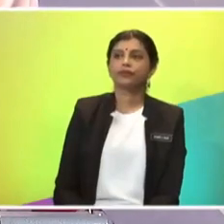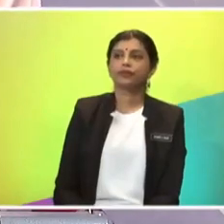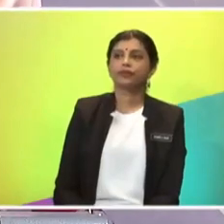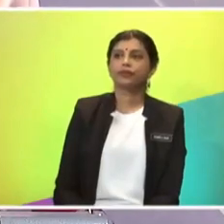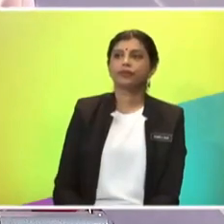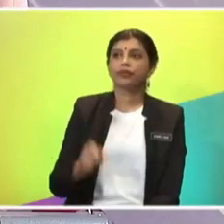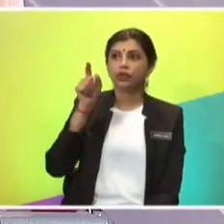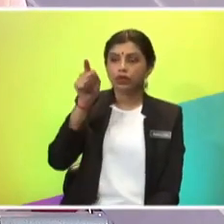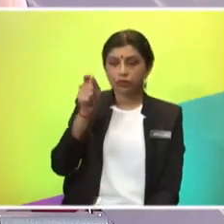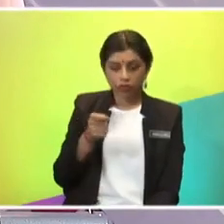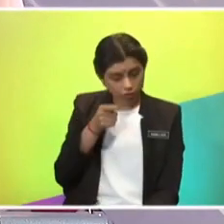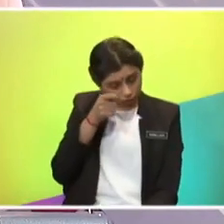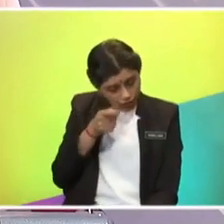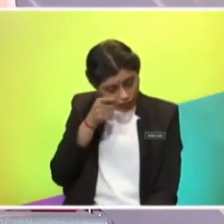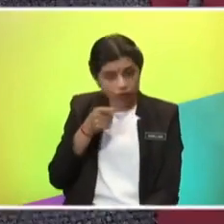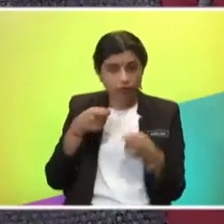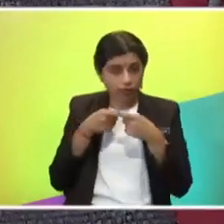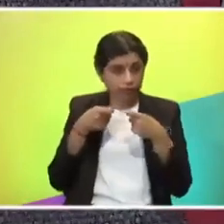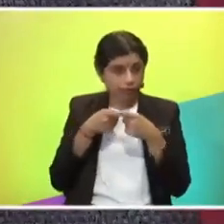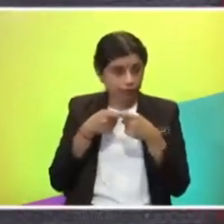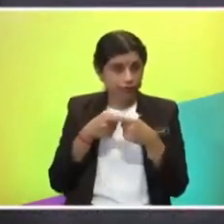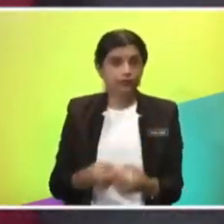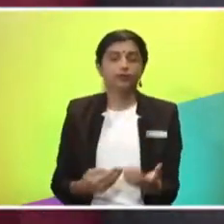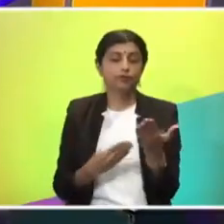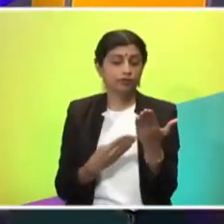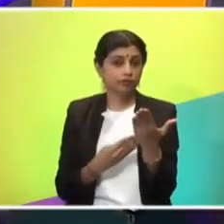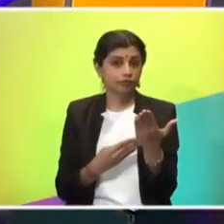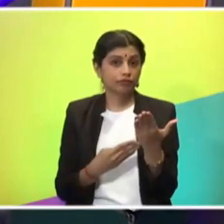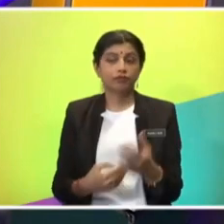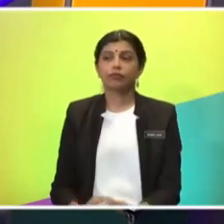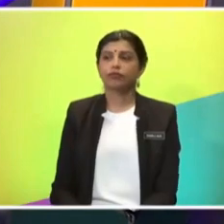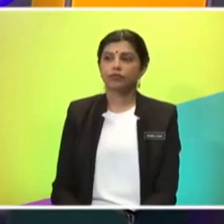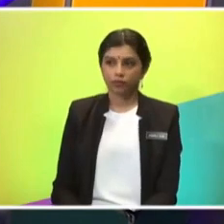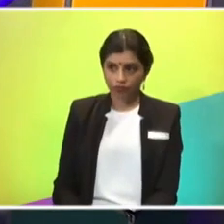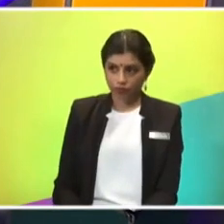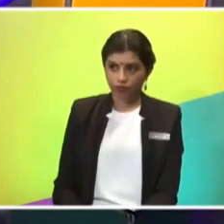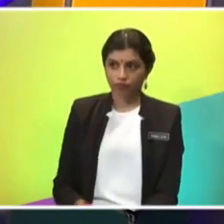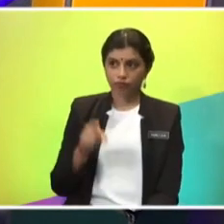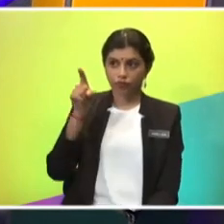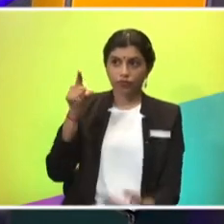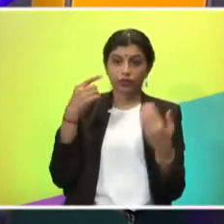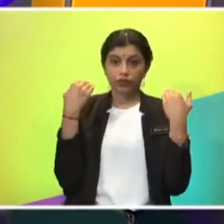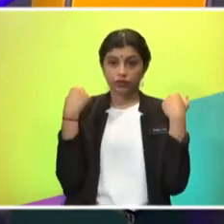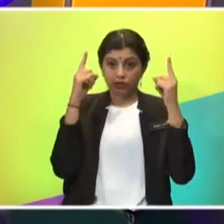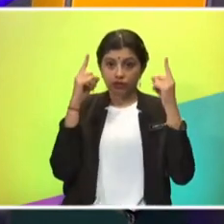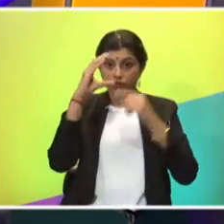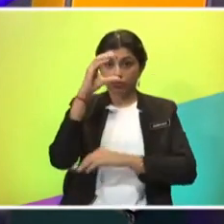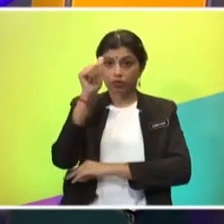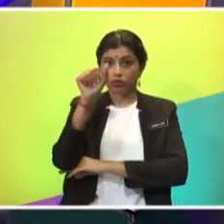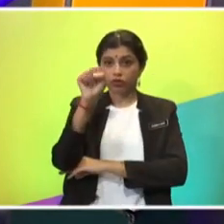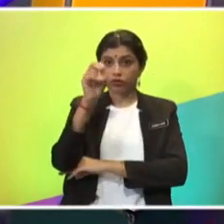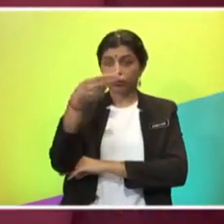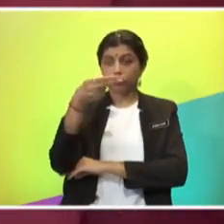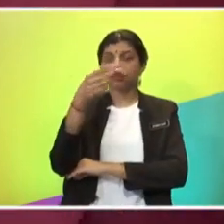Digital magnifier. Digital magnifier dan juga satu peralatan khas yang kita panggil cash test. Ini cash test cikgu. Ya,